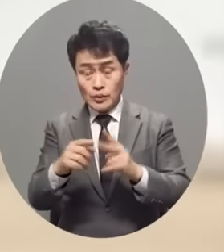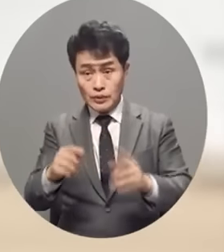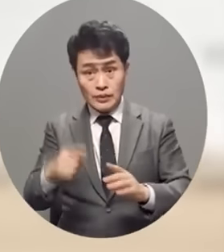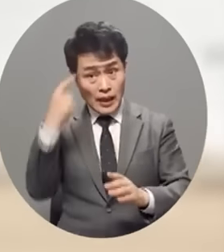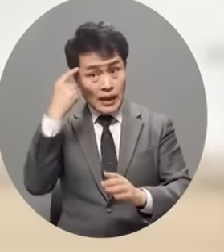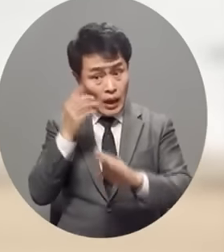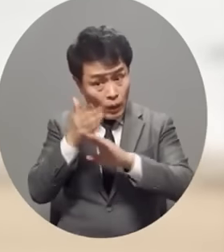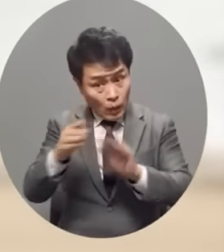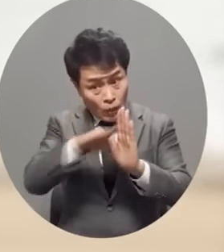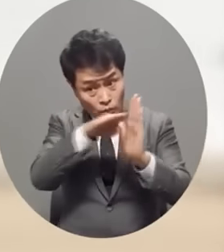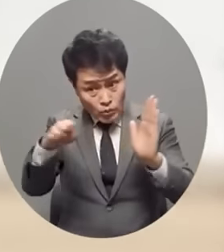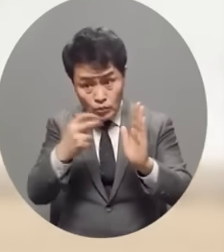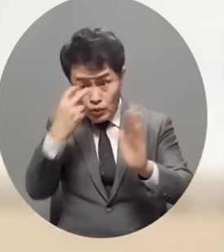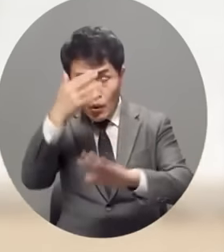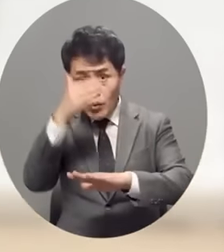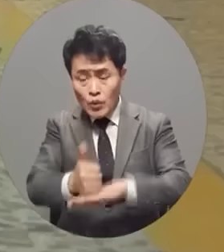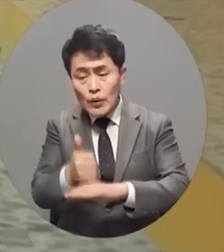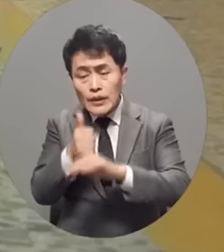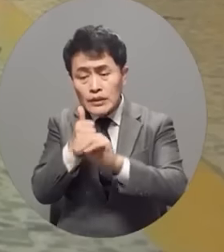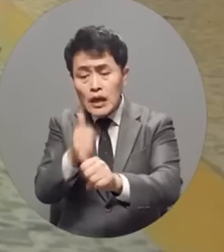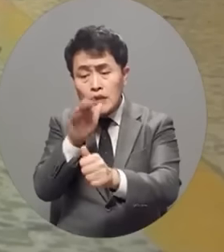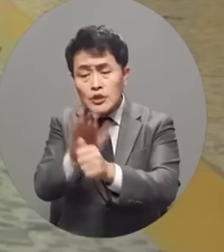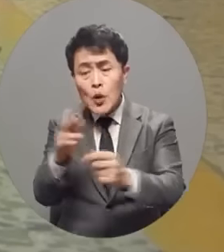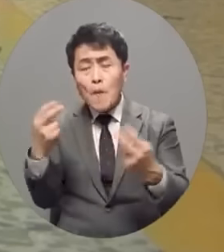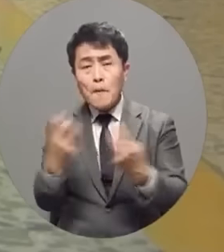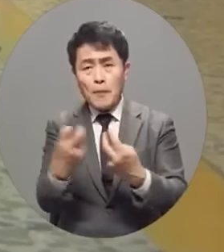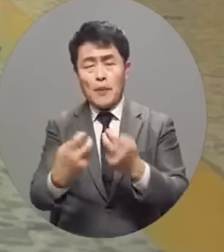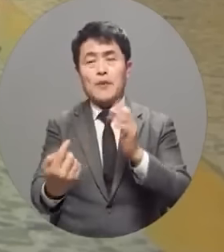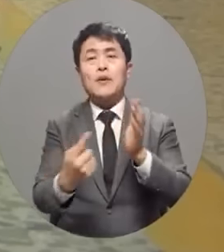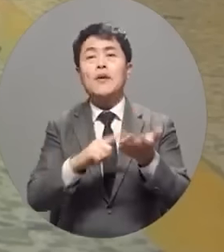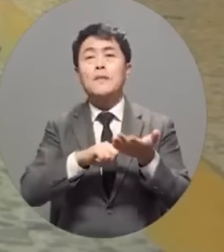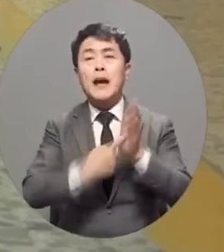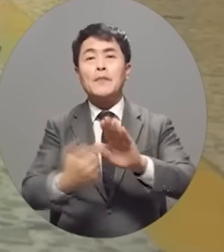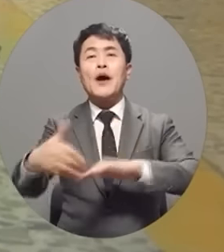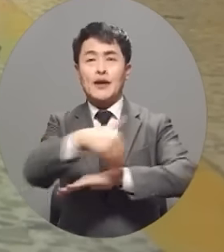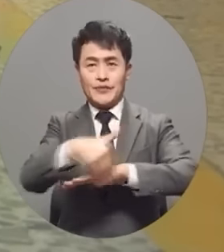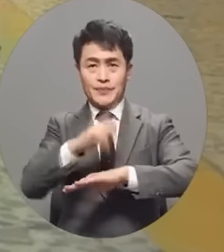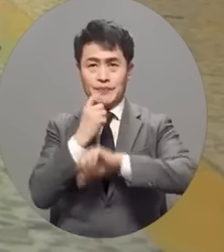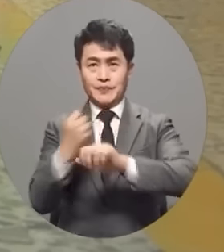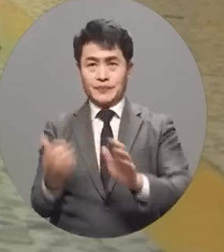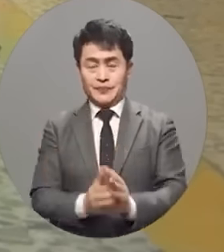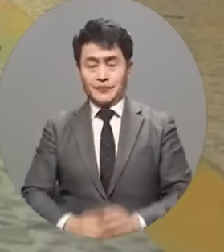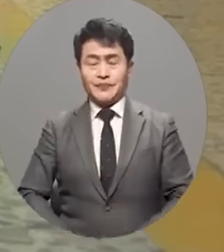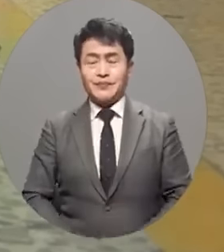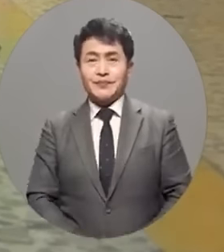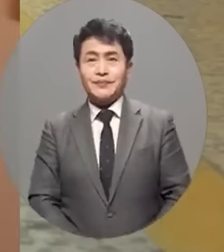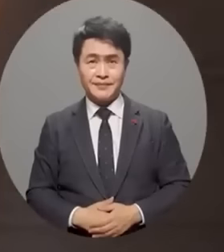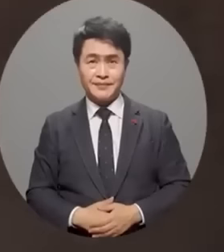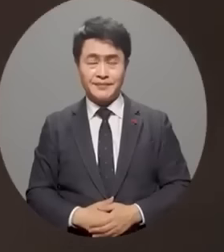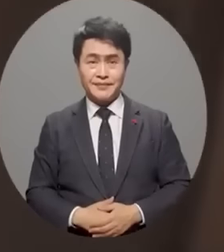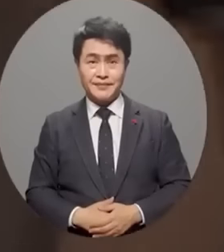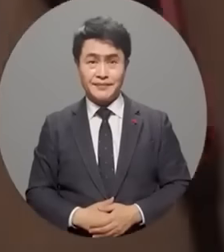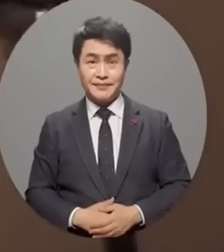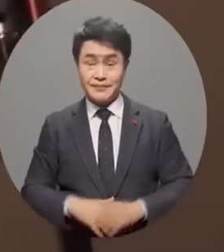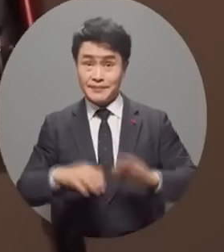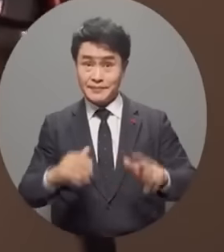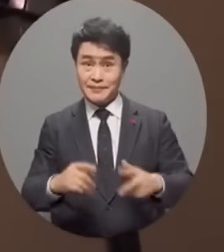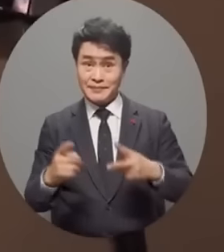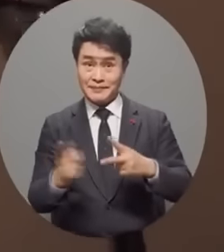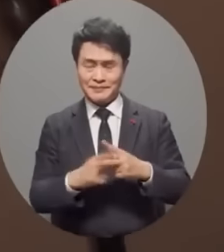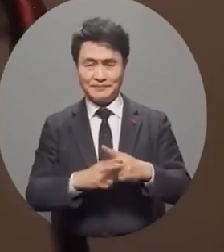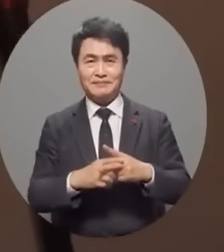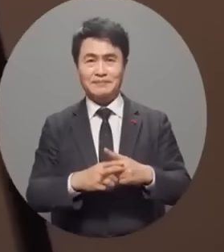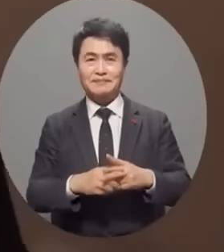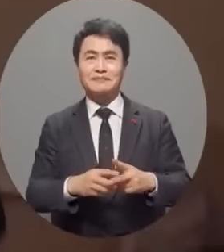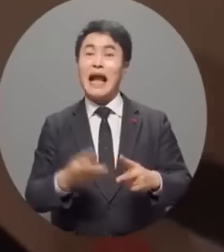지능 실태조사 결과와 그에 따른 지원 방안을 발표할 계획입니다. MBC 뉴스 전동혁입니다. 초등학교